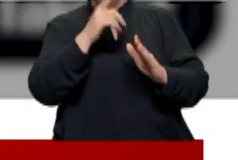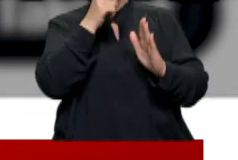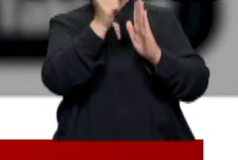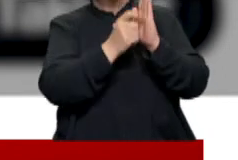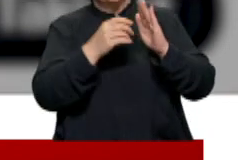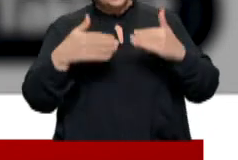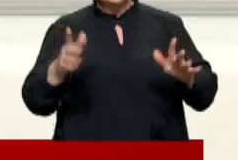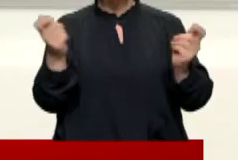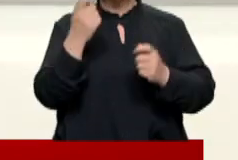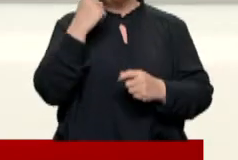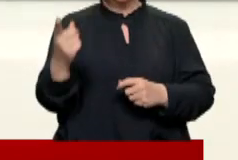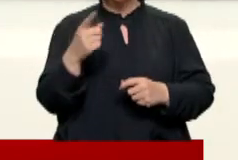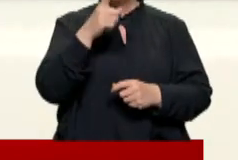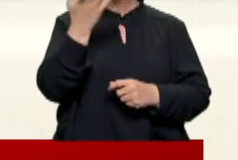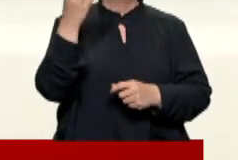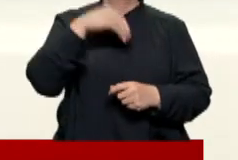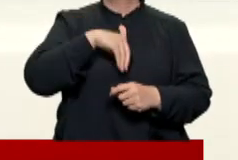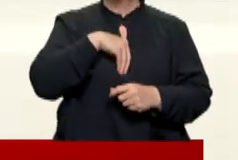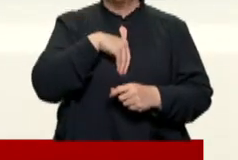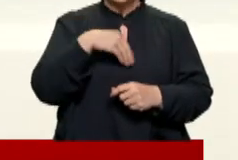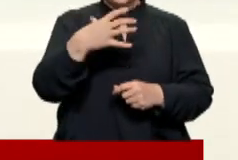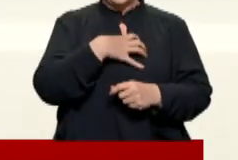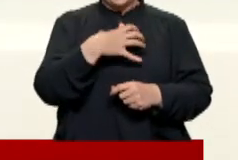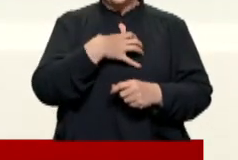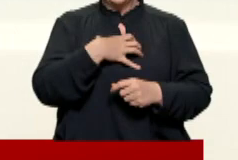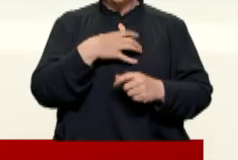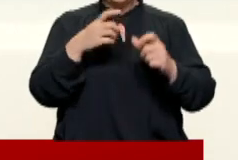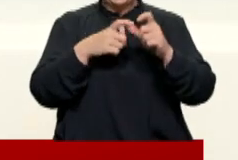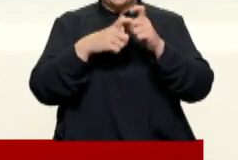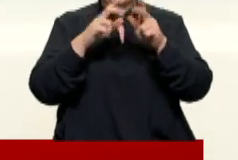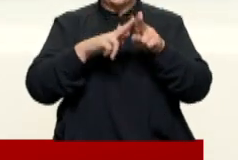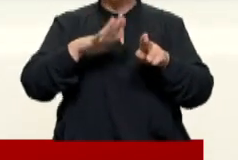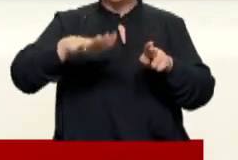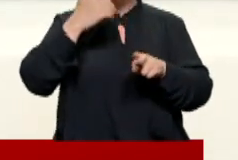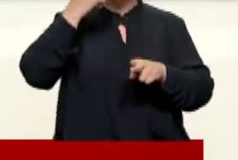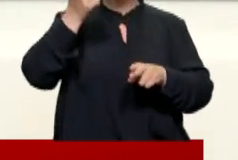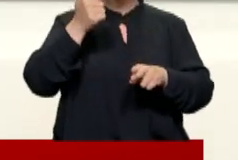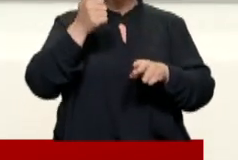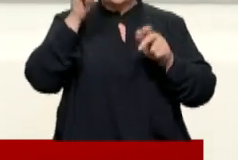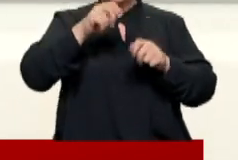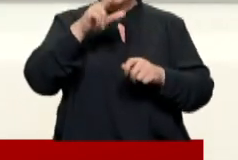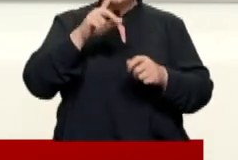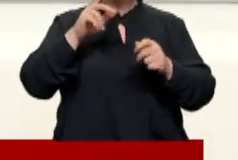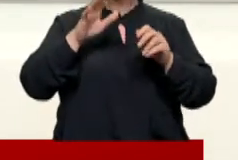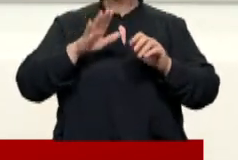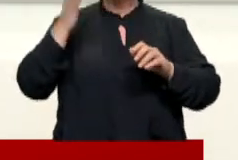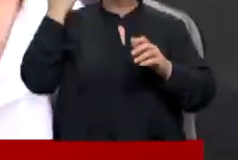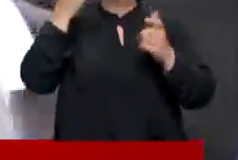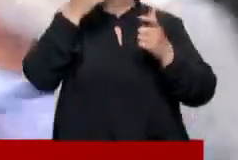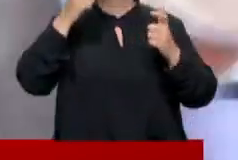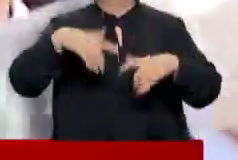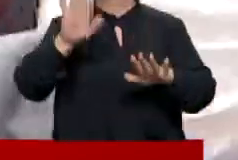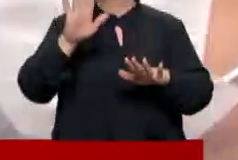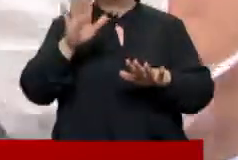bırakın, işinizi yapın. O şöyle zannediyor. Kendi SGK Genel Müdürlüğü'nün yaptığı gibi Göç İdaresi Başkanlığı idare ediyor. Eski Türkiye'deydi.